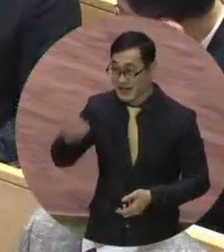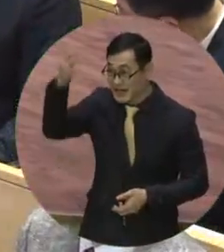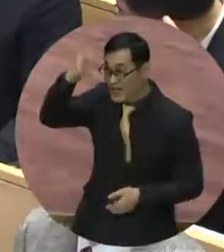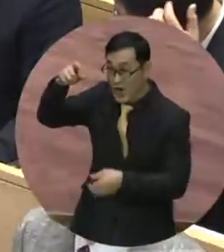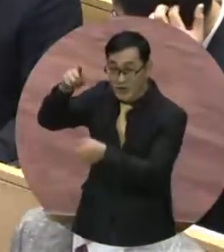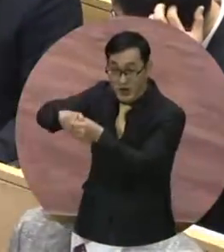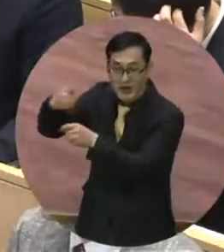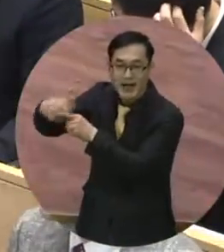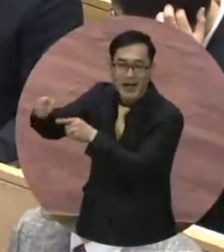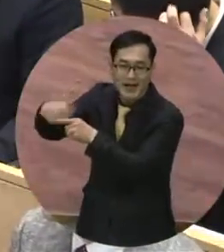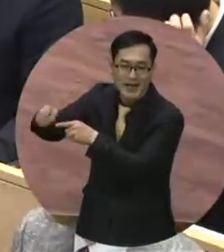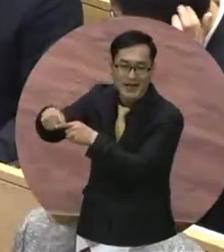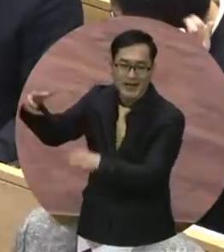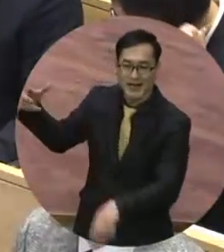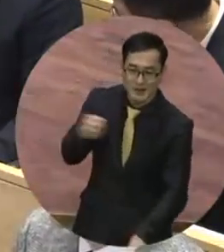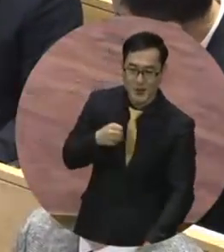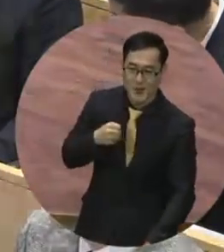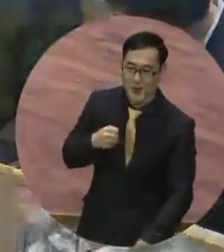칼이요.